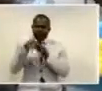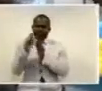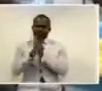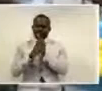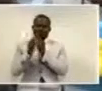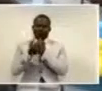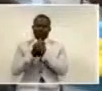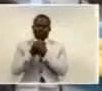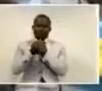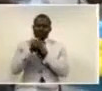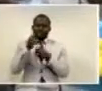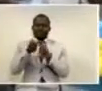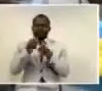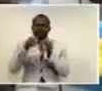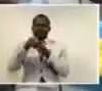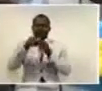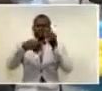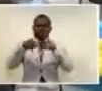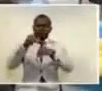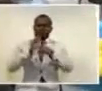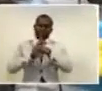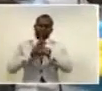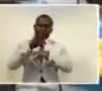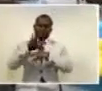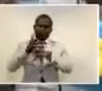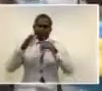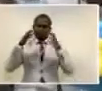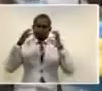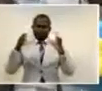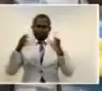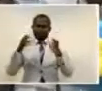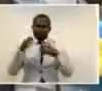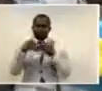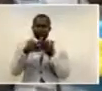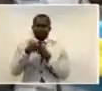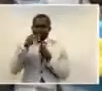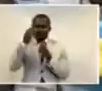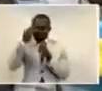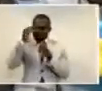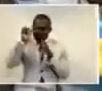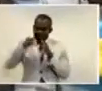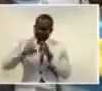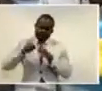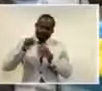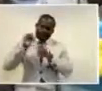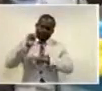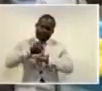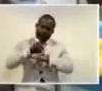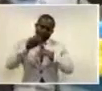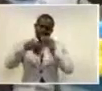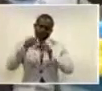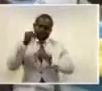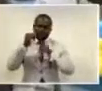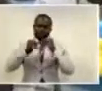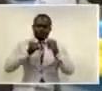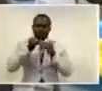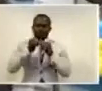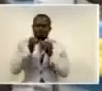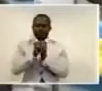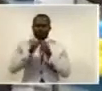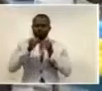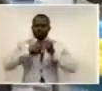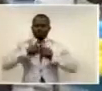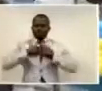Rubavu turazirya ariko amasoko akanarenga akaba mabi bityo kugira ngo tubashe kugeza ku masoko mpuzamahanga ndetse no mu